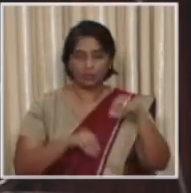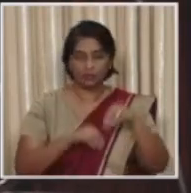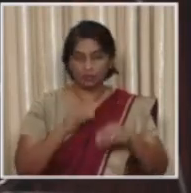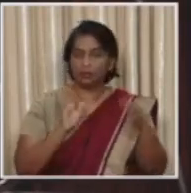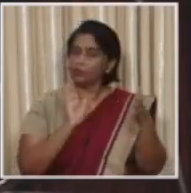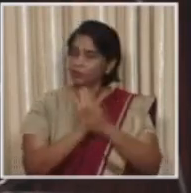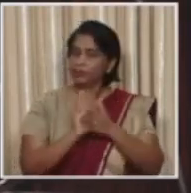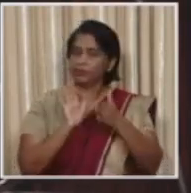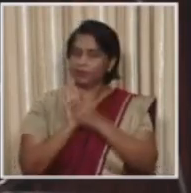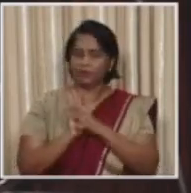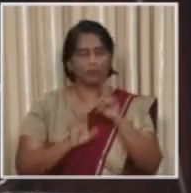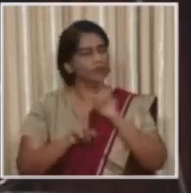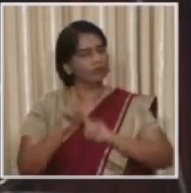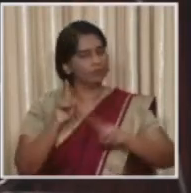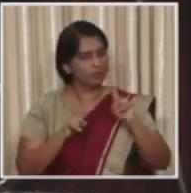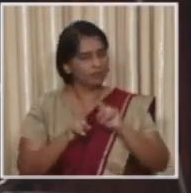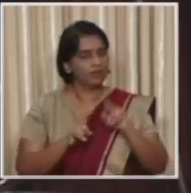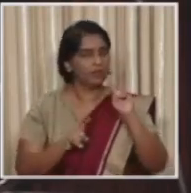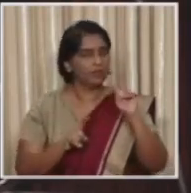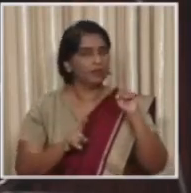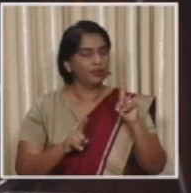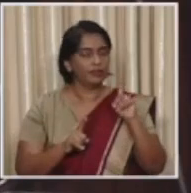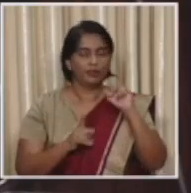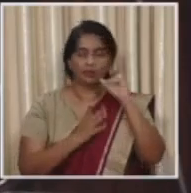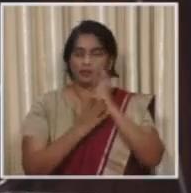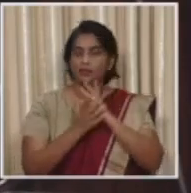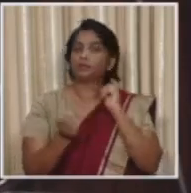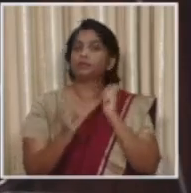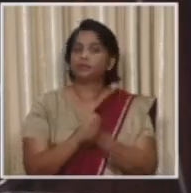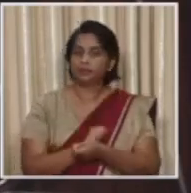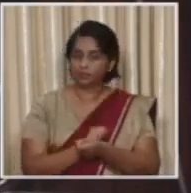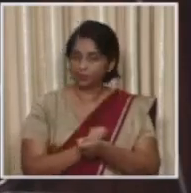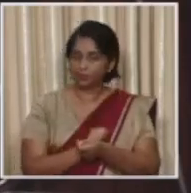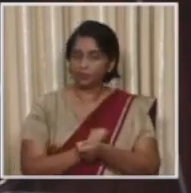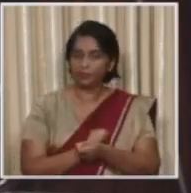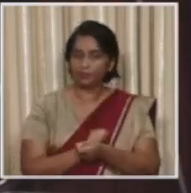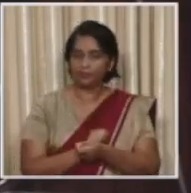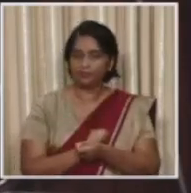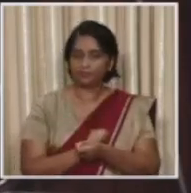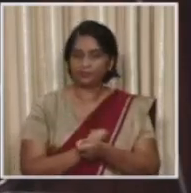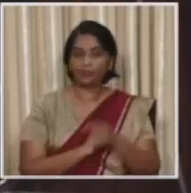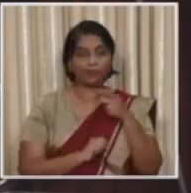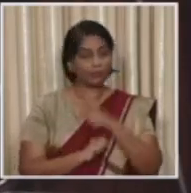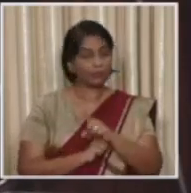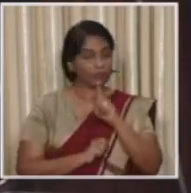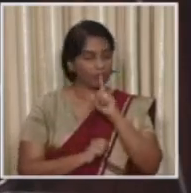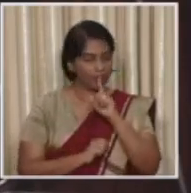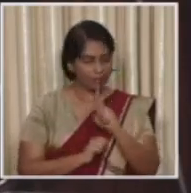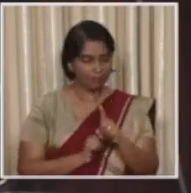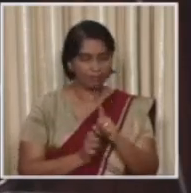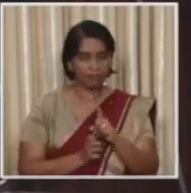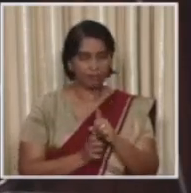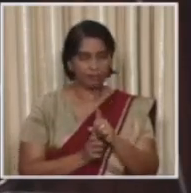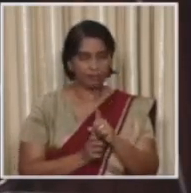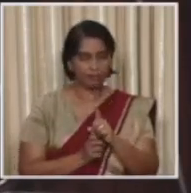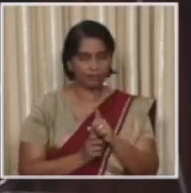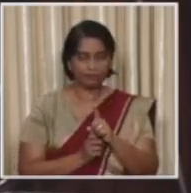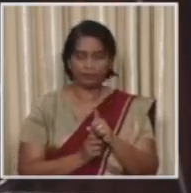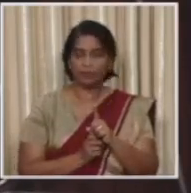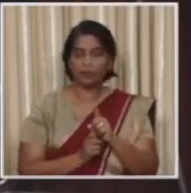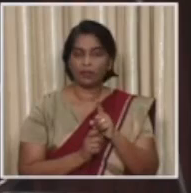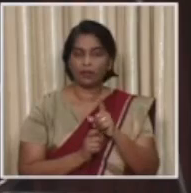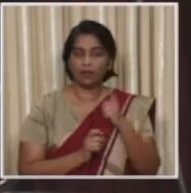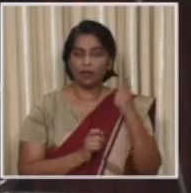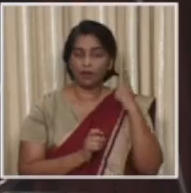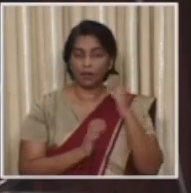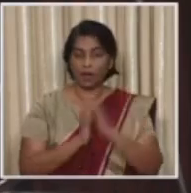එක්කම සාකච්ඡා කරා 21 වෙනි සංශෝධනය ගෙනීම සම්බන්ධයෙන්. එතෙන්දි කතා කෙරුණේ ආරක්ෂක